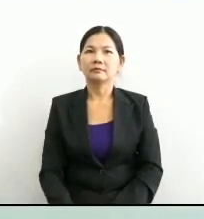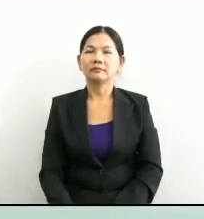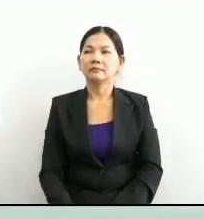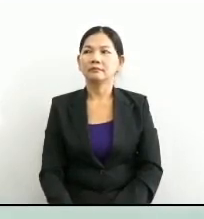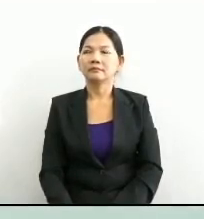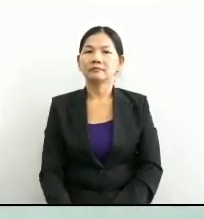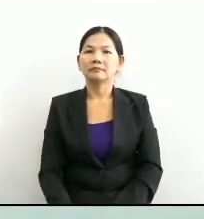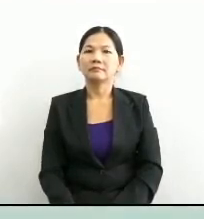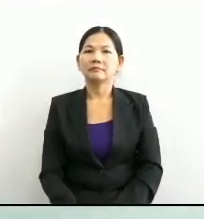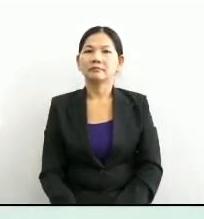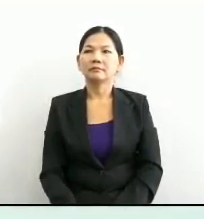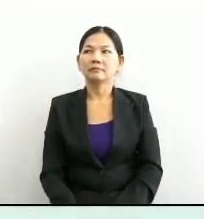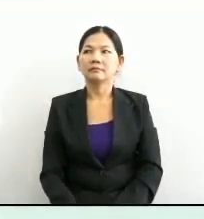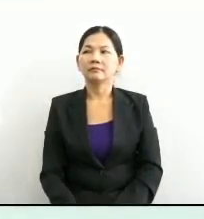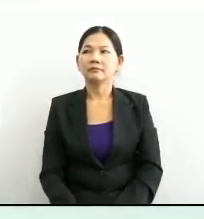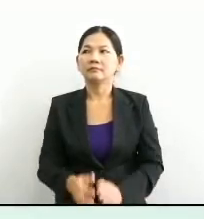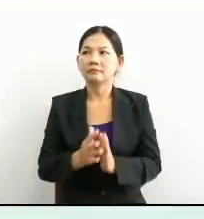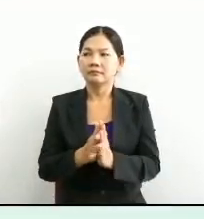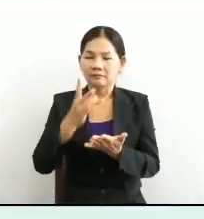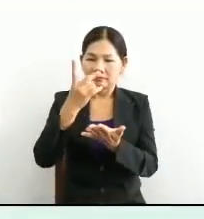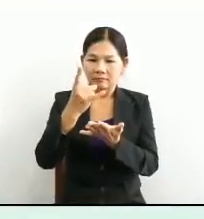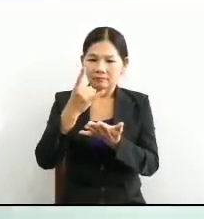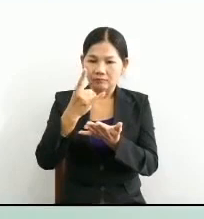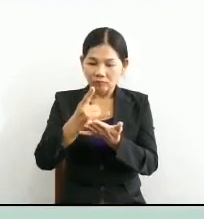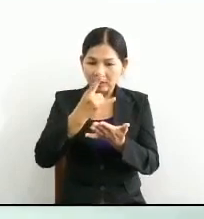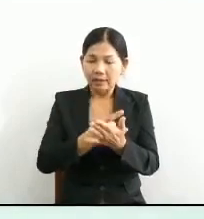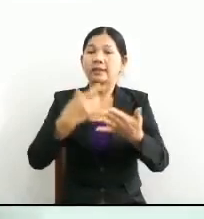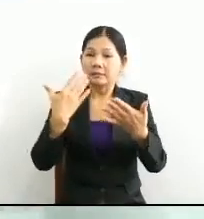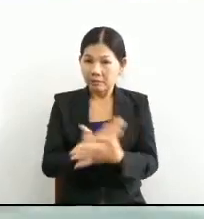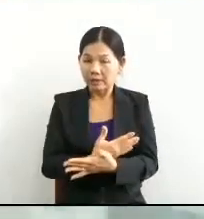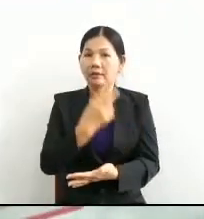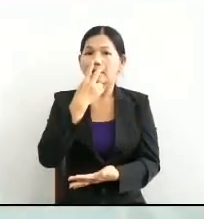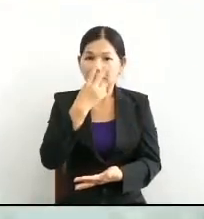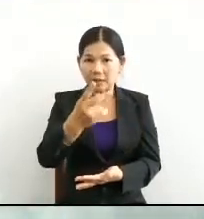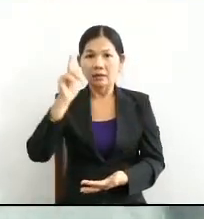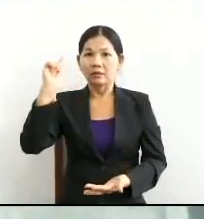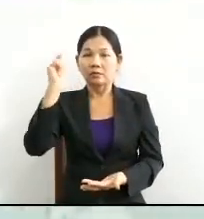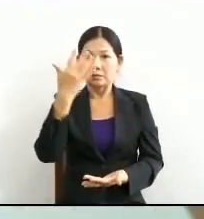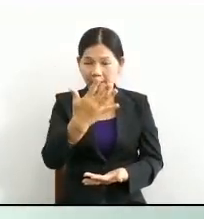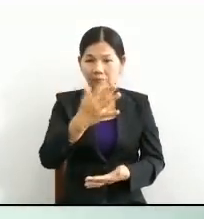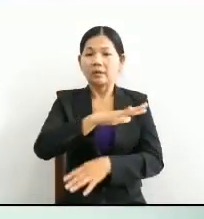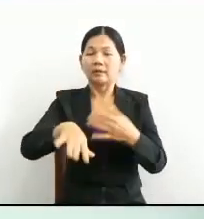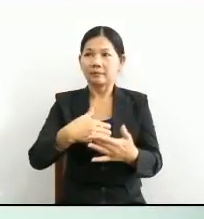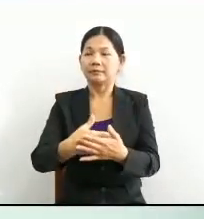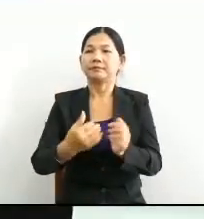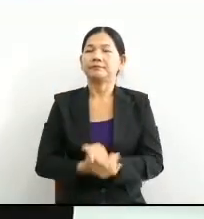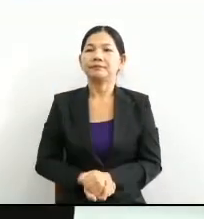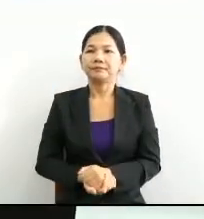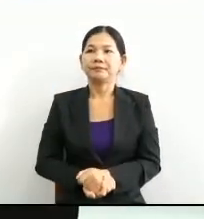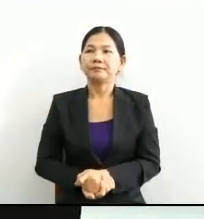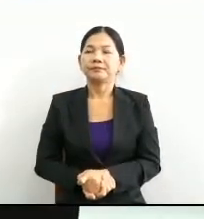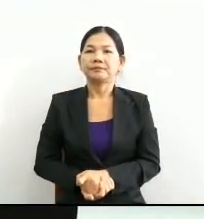chúng dương đừng mày riêng mày đến thay con một mơ rụp hiệp đang ở khăn nè dương sực xa rụp hiệp chỉ mùi khăn nè